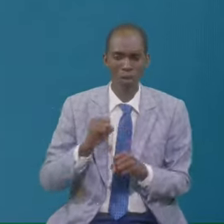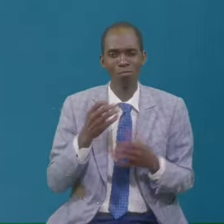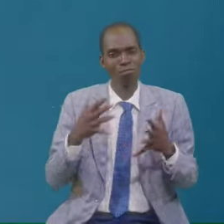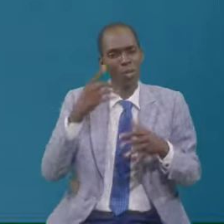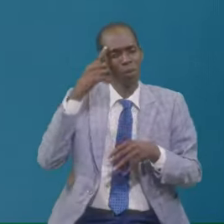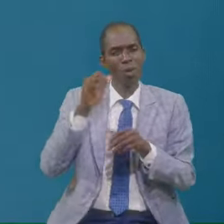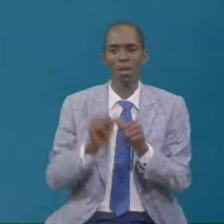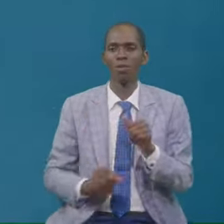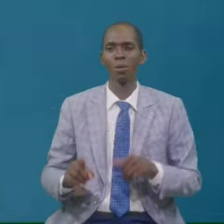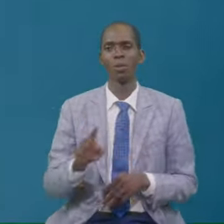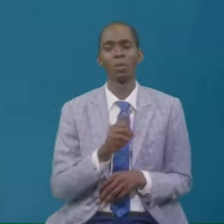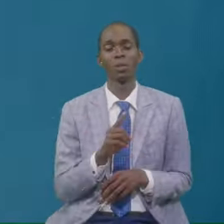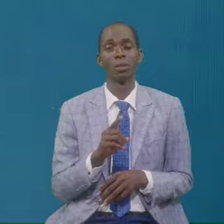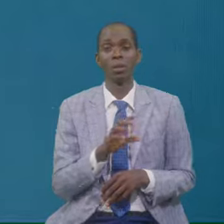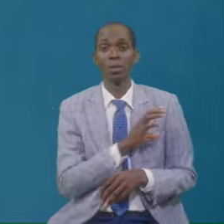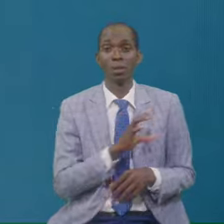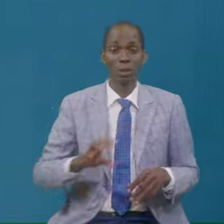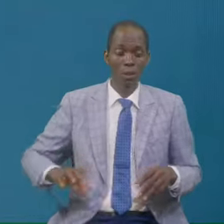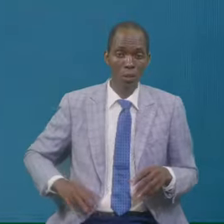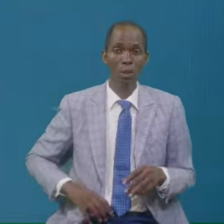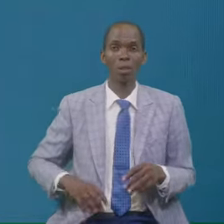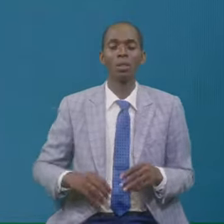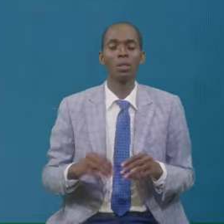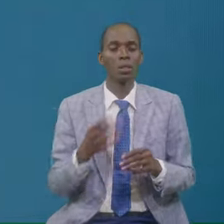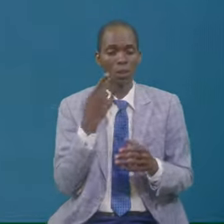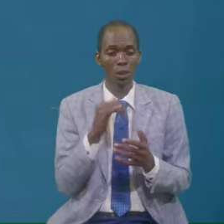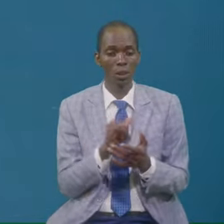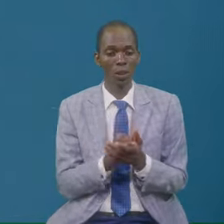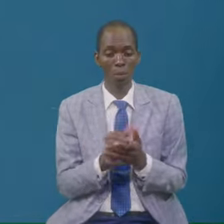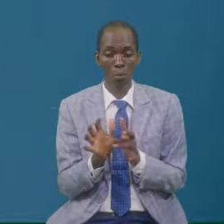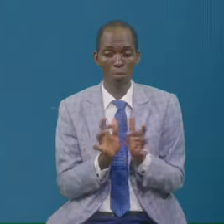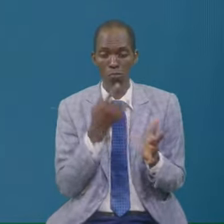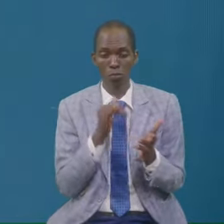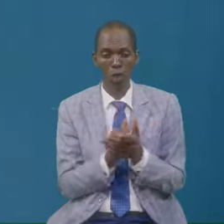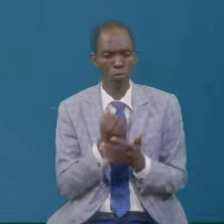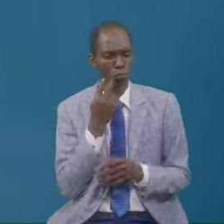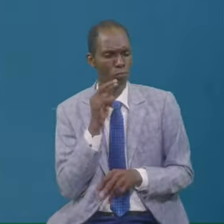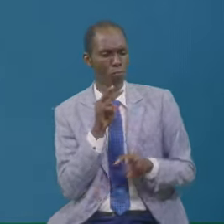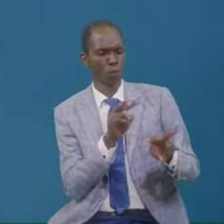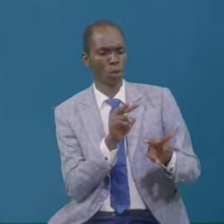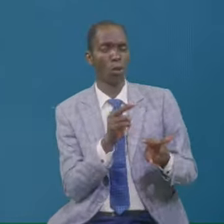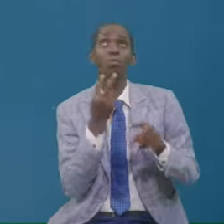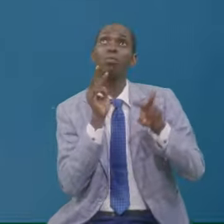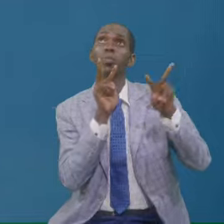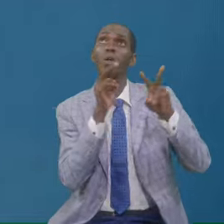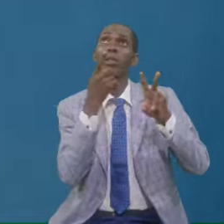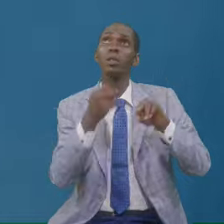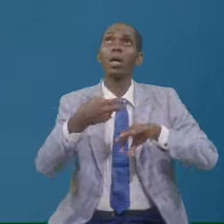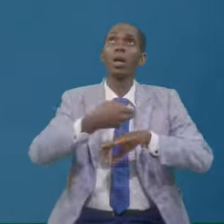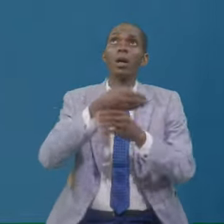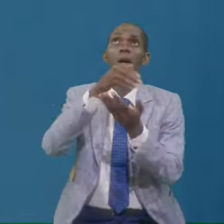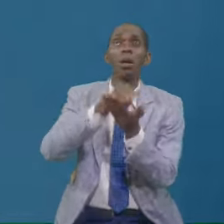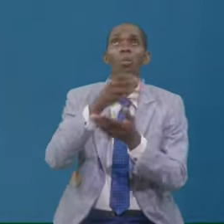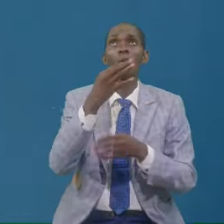వెదుకుతాడు. Behold the Lamb of God. ఇదిగో దేవుని గొర్రె పిల్ల. For the sins of